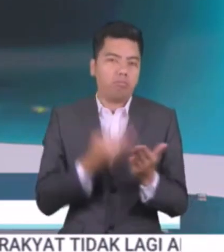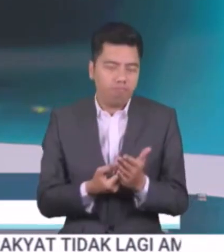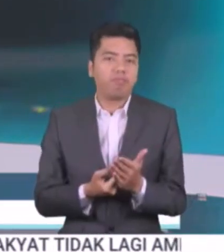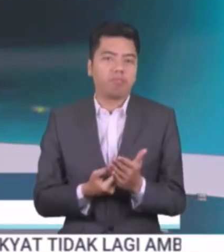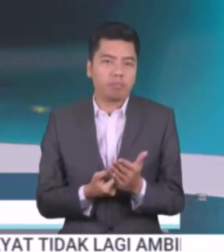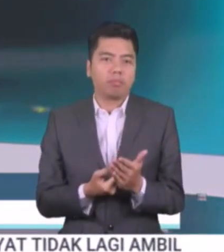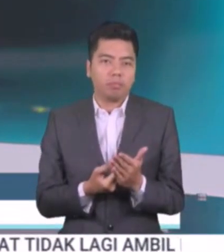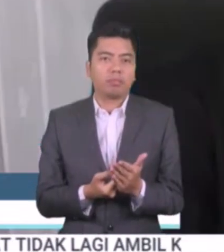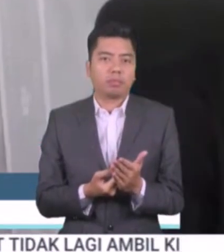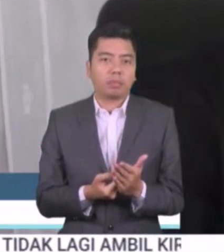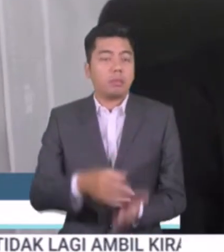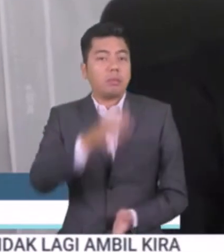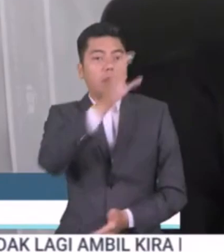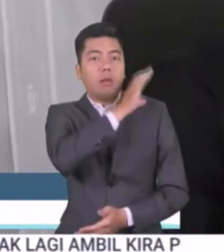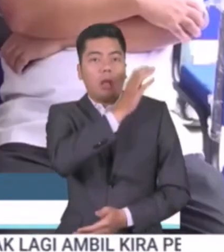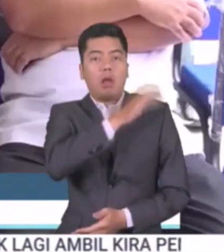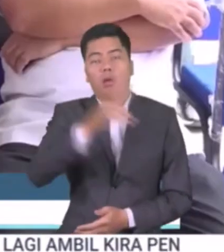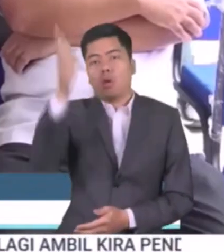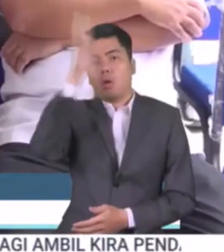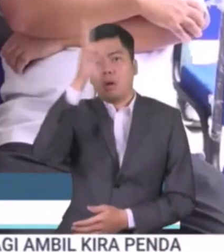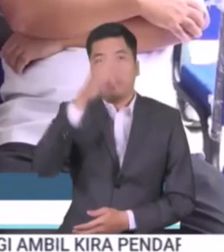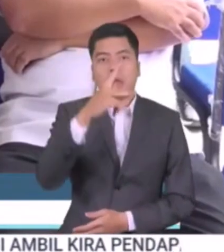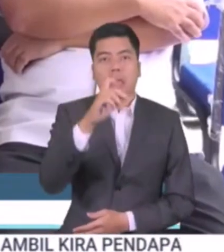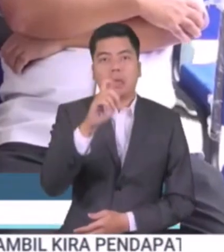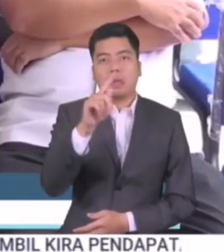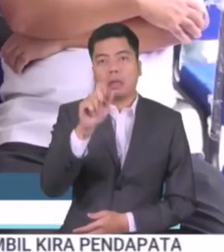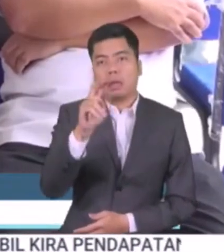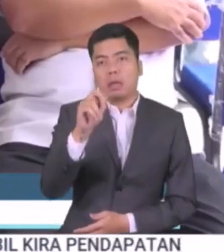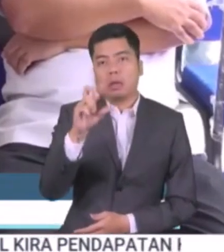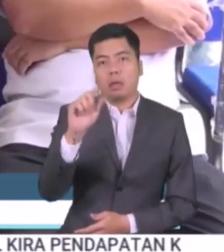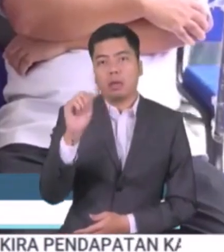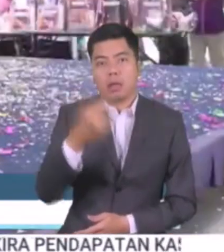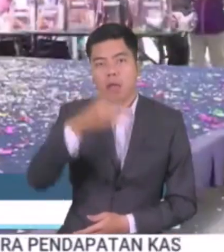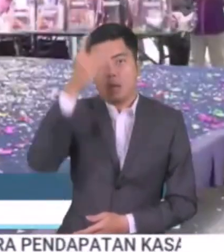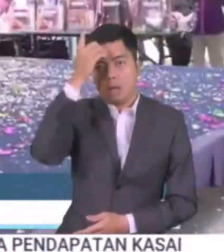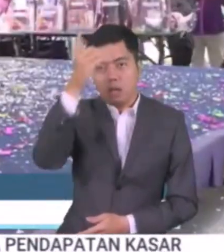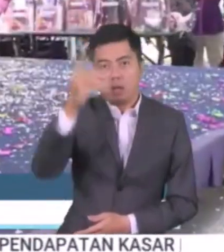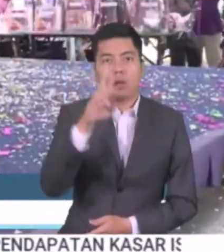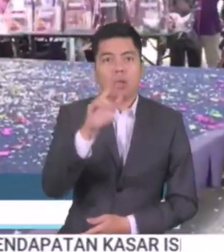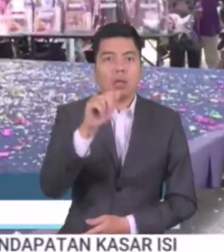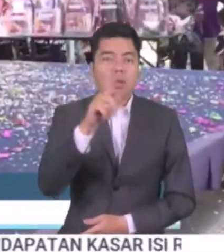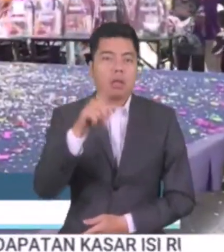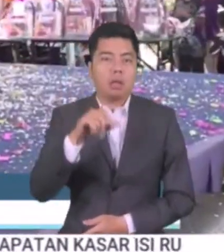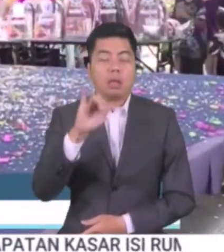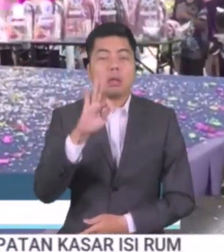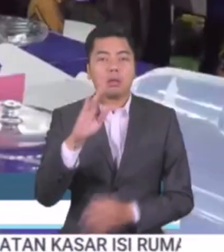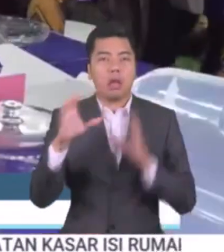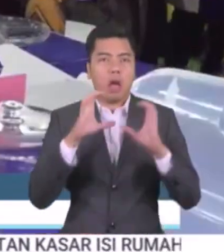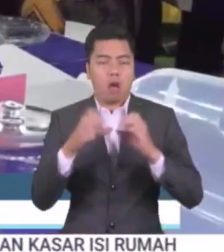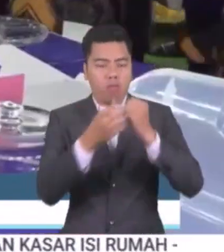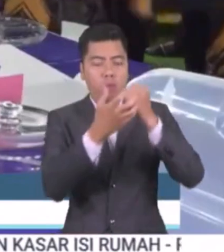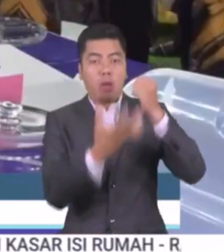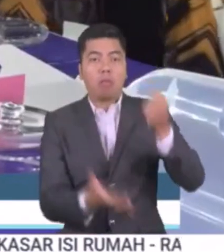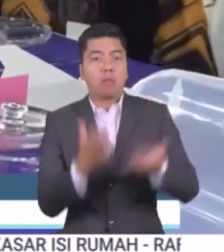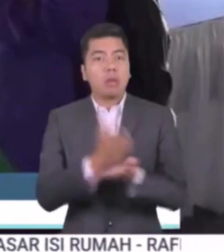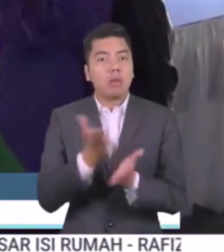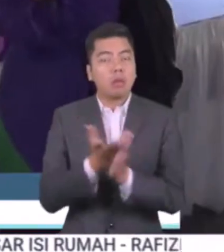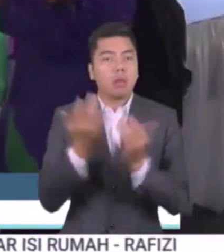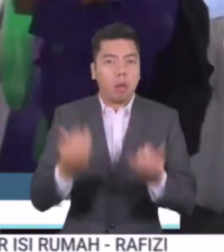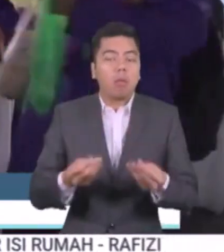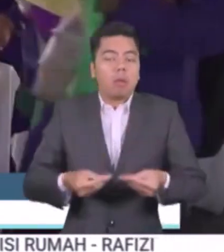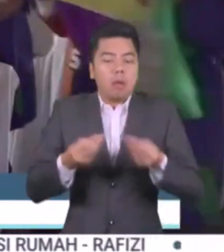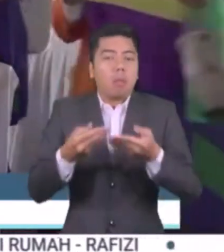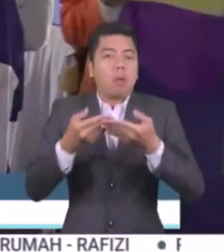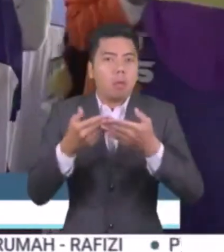dan relevan. Menurut pengerusi Kolej Ketengah Datuk Seri Dr. Ahmad Razif Abdul Rahman, belanjawan kali ini membuka peluang lebih